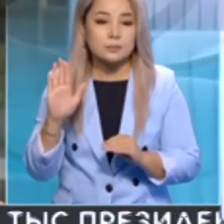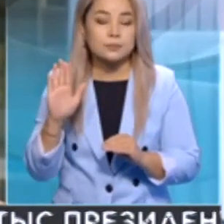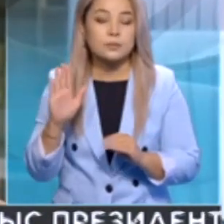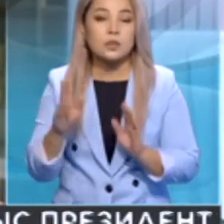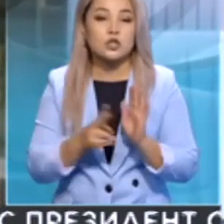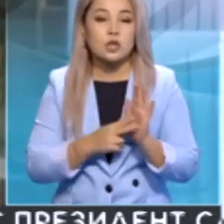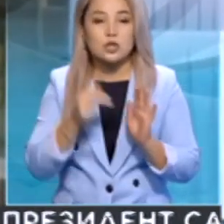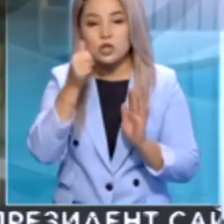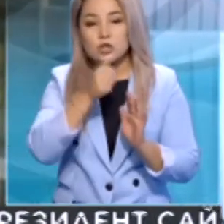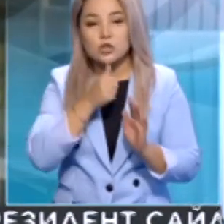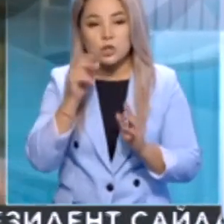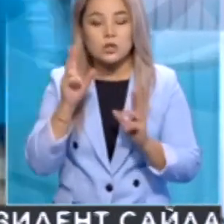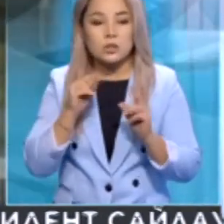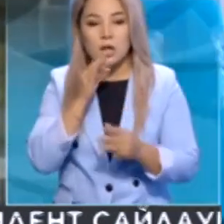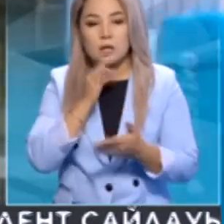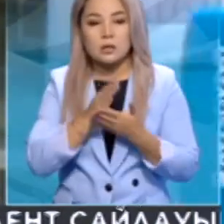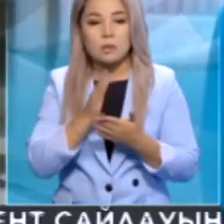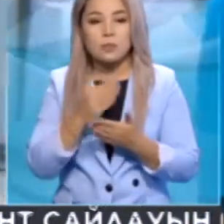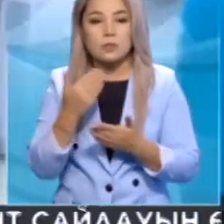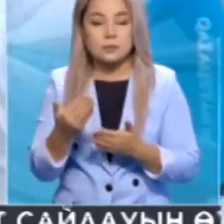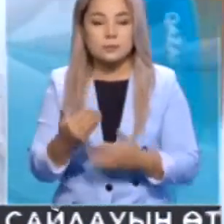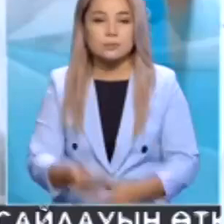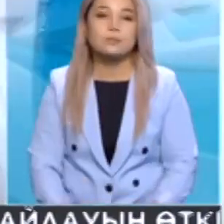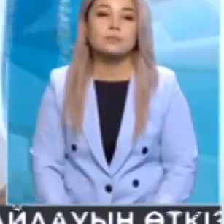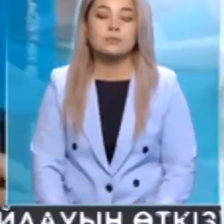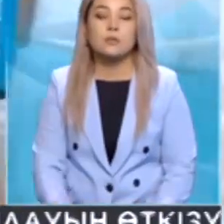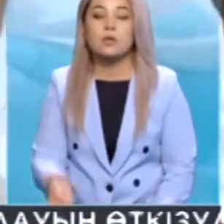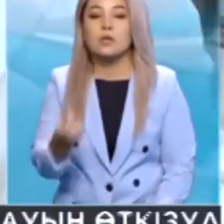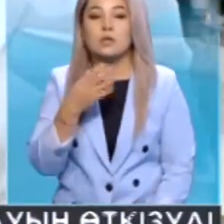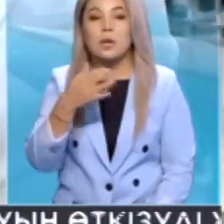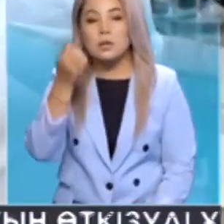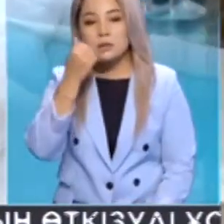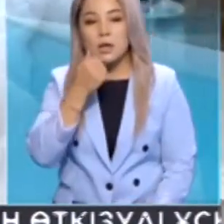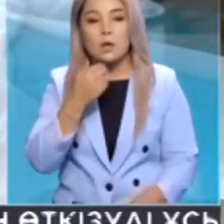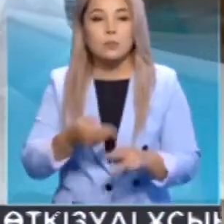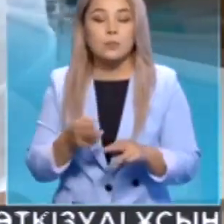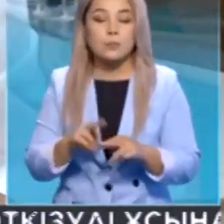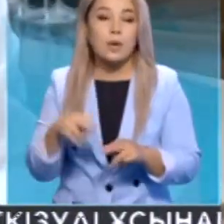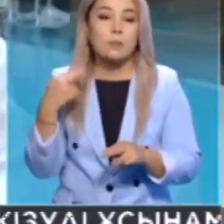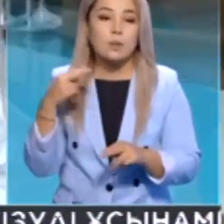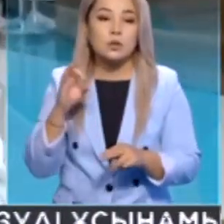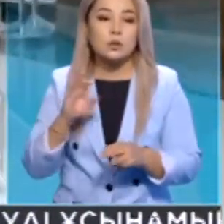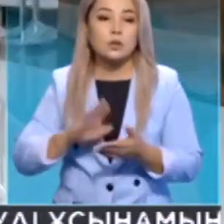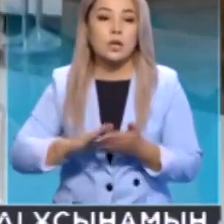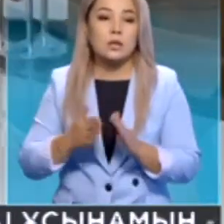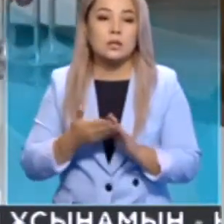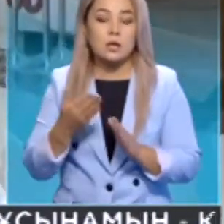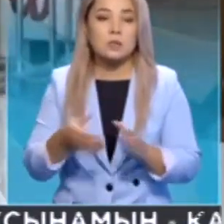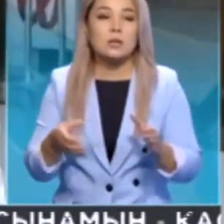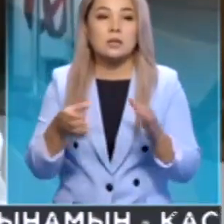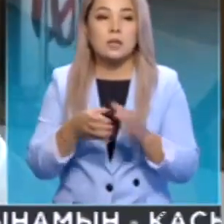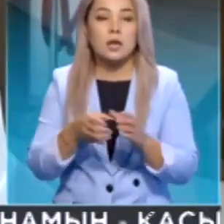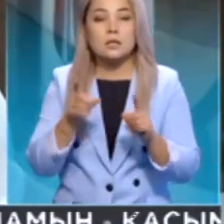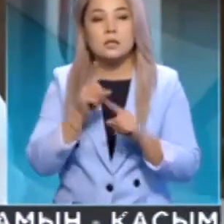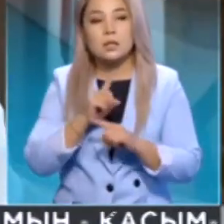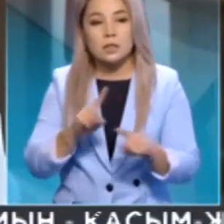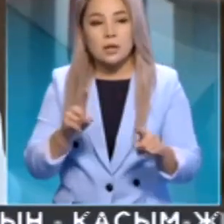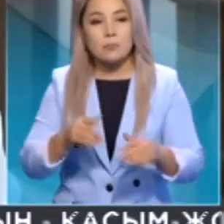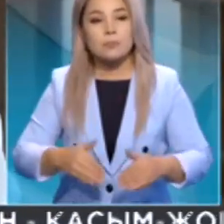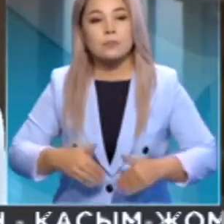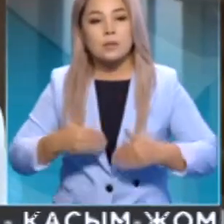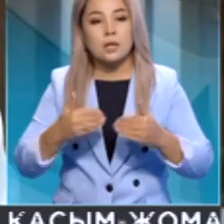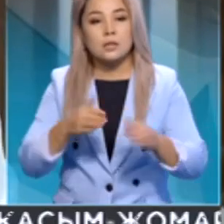7 жылға деп есептеп отыр. Жақсы, рахмет. Сонымен қатар президент әлеуметтік салаға да ерекше екпін